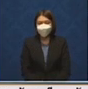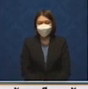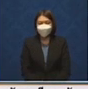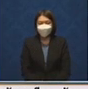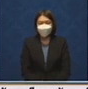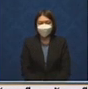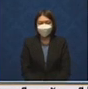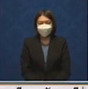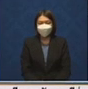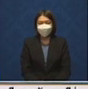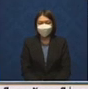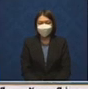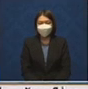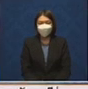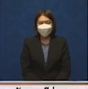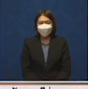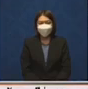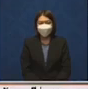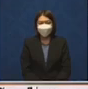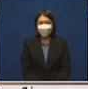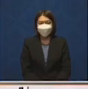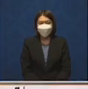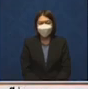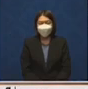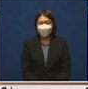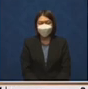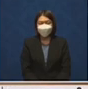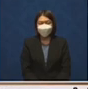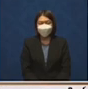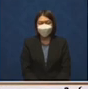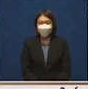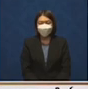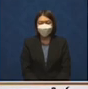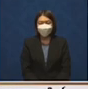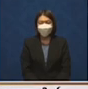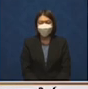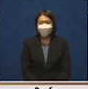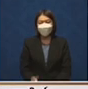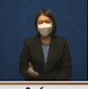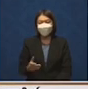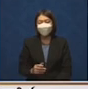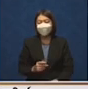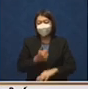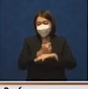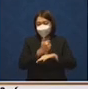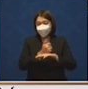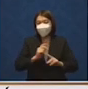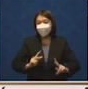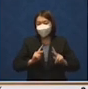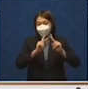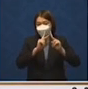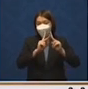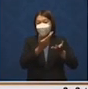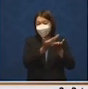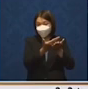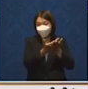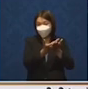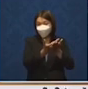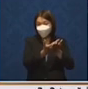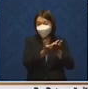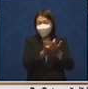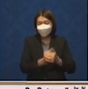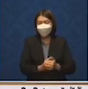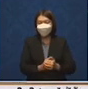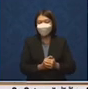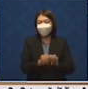นนั้นว่ามติไม่ไว้วางใจในสันติพร้อมพัฒน์รัฐมนตรีช่วยว่าการกระทรวงการคลังมีคะแ